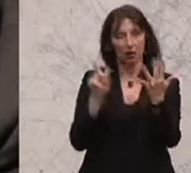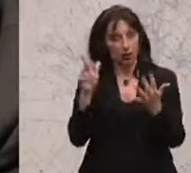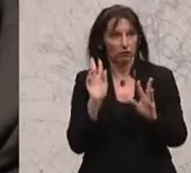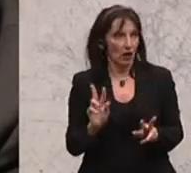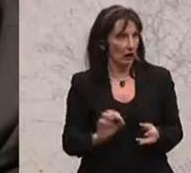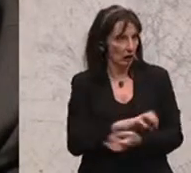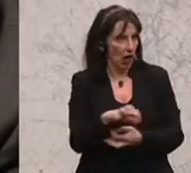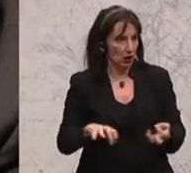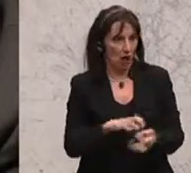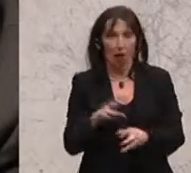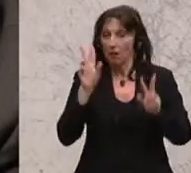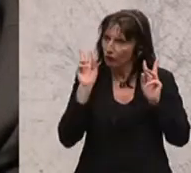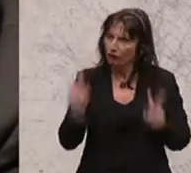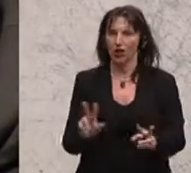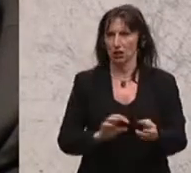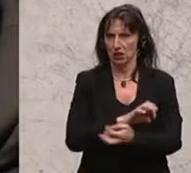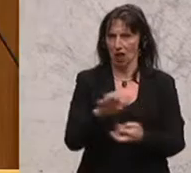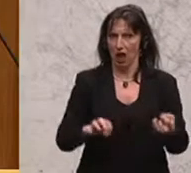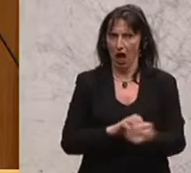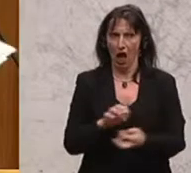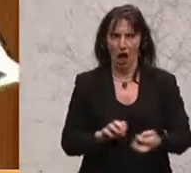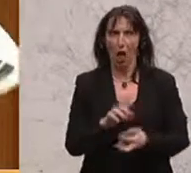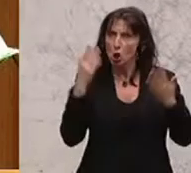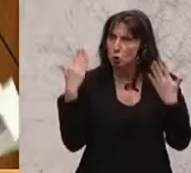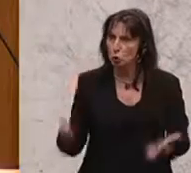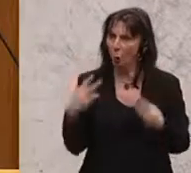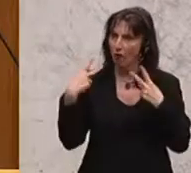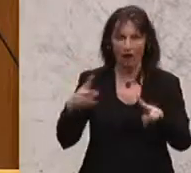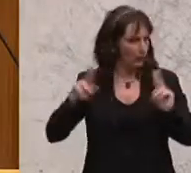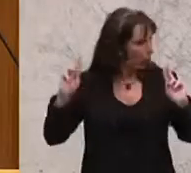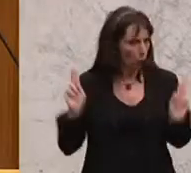in letzter Zeit ja selten, aber das ist wirklich ein Skandal. So geht's nicht.